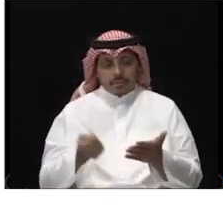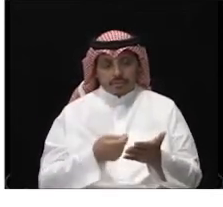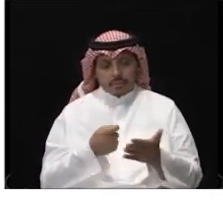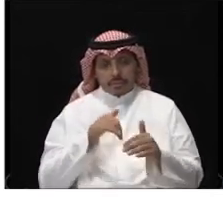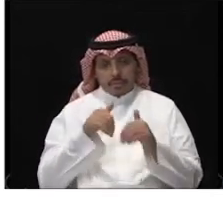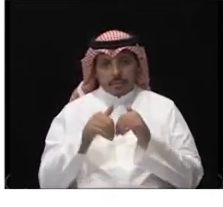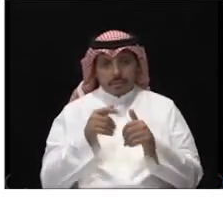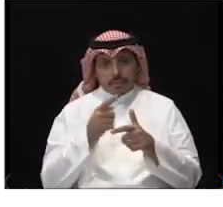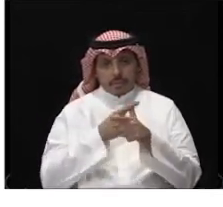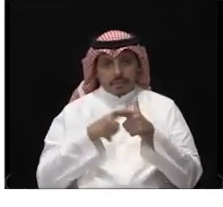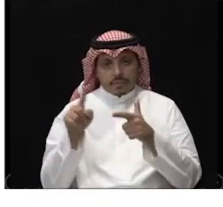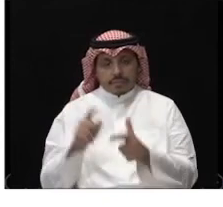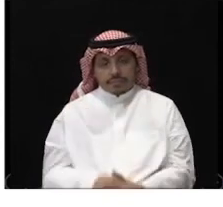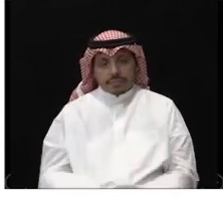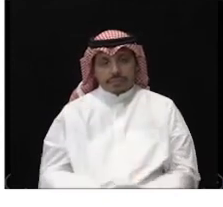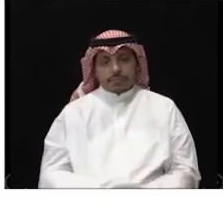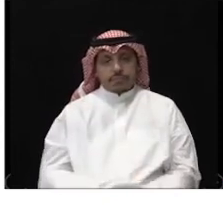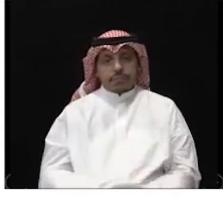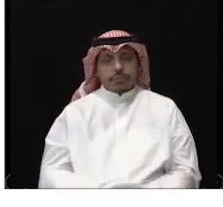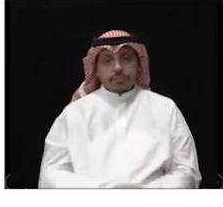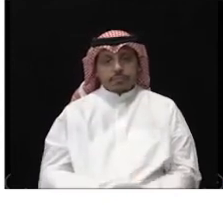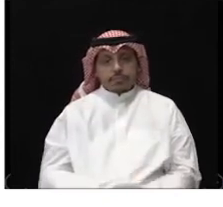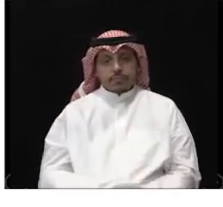أحسنتم. نقرأ الآن،